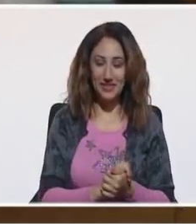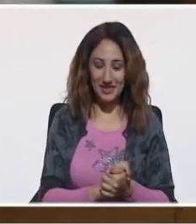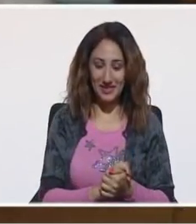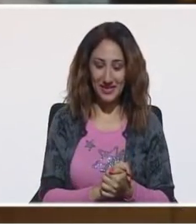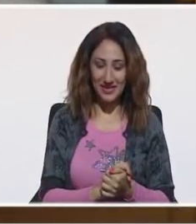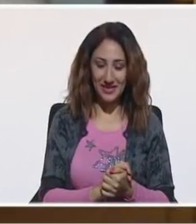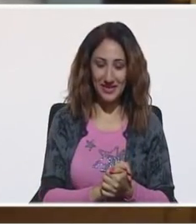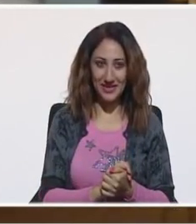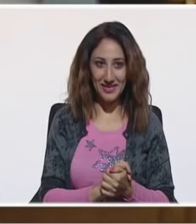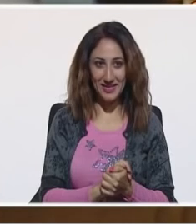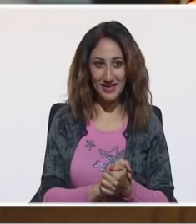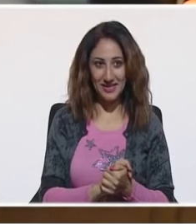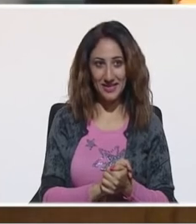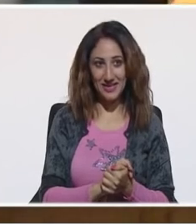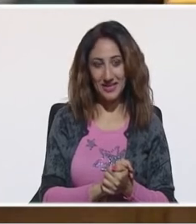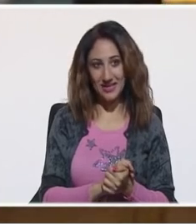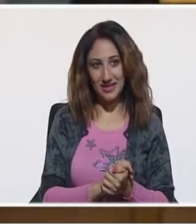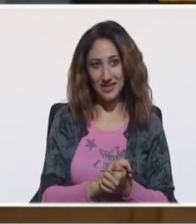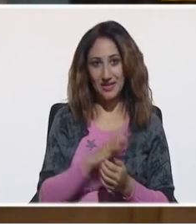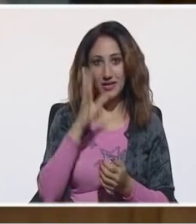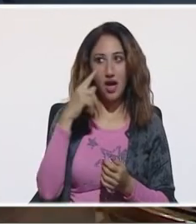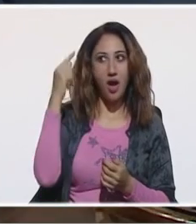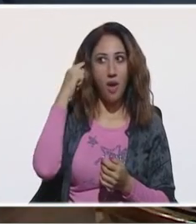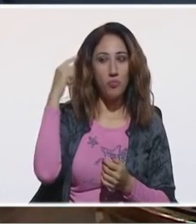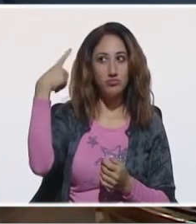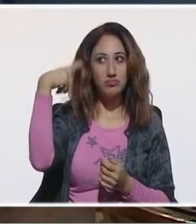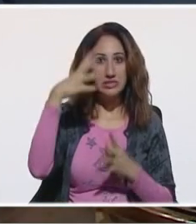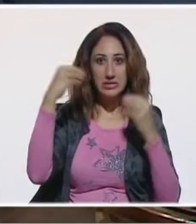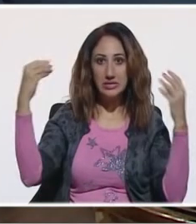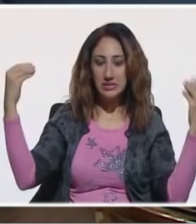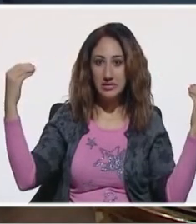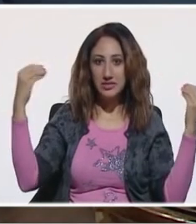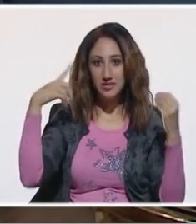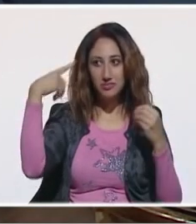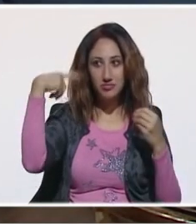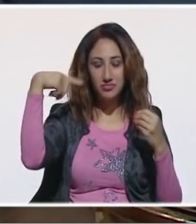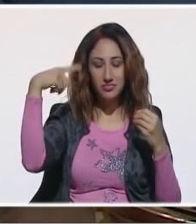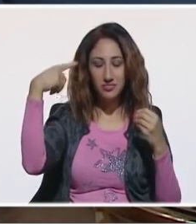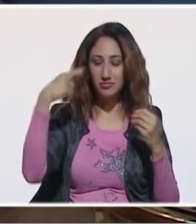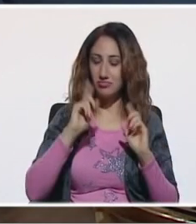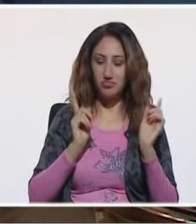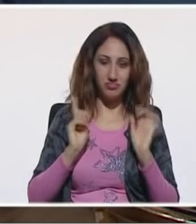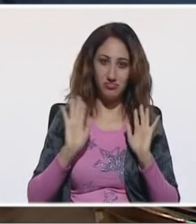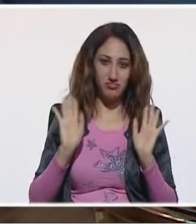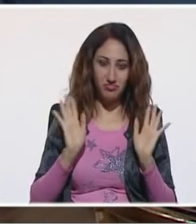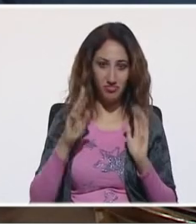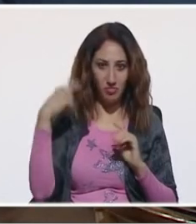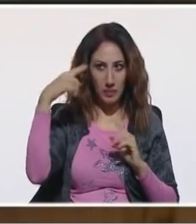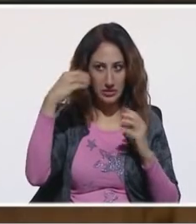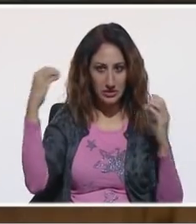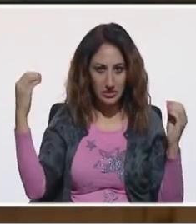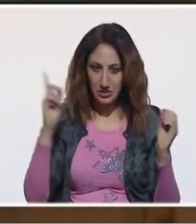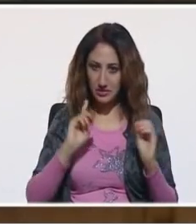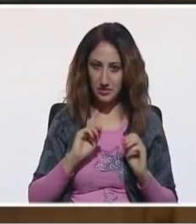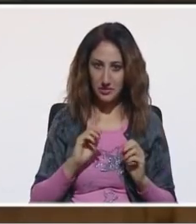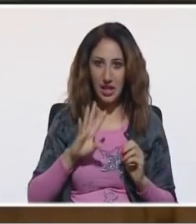مقصوده على فكره. طيب مين فيهم موسوسه اكتر؟ موسوسه؟ لا ما عندناش وسوسه. طيب مين